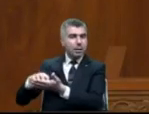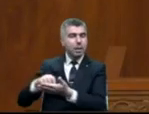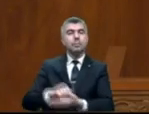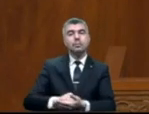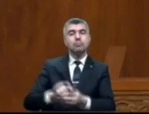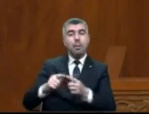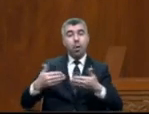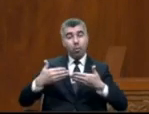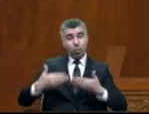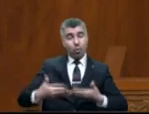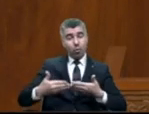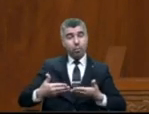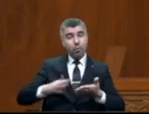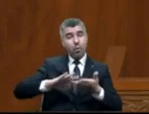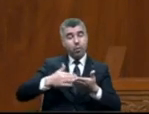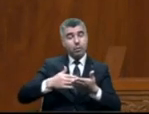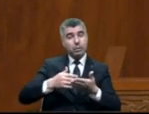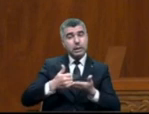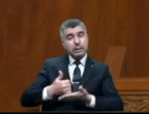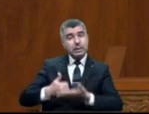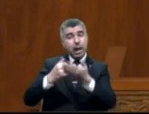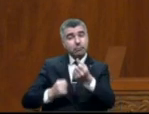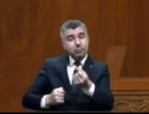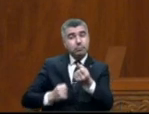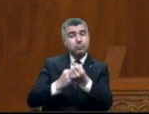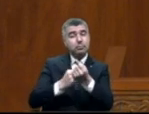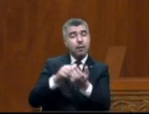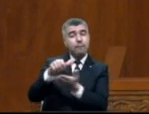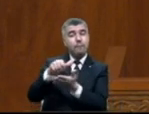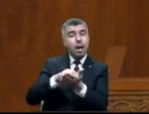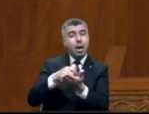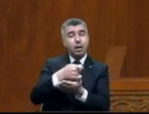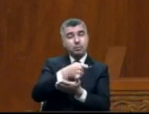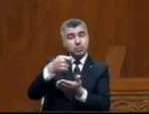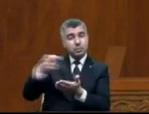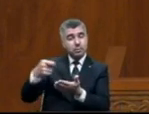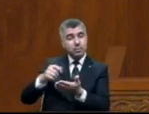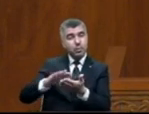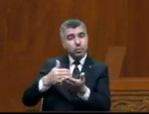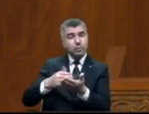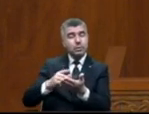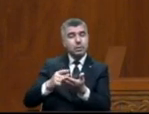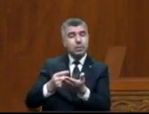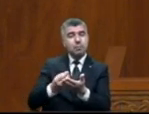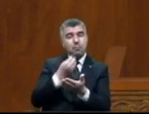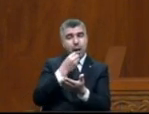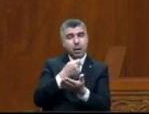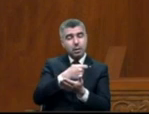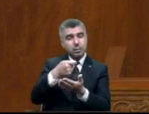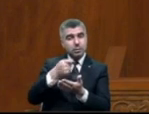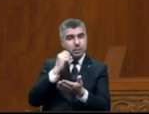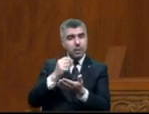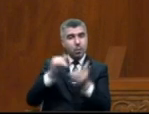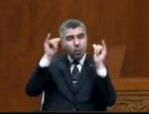وإلى غاية اليوم بلغت كميات الأعلاف المدعمة الموزعة في الشعير